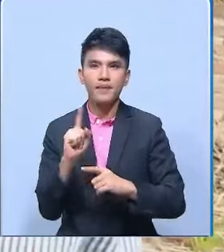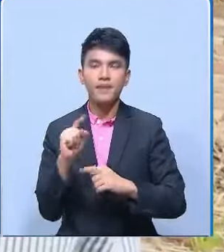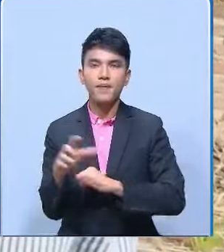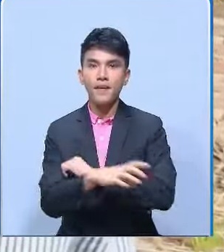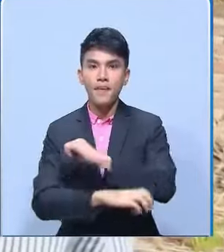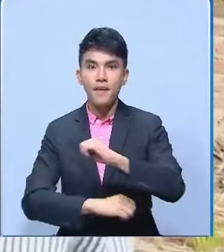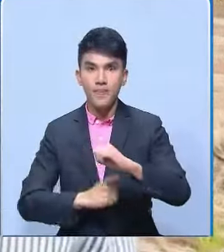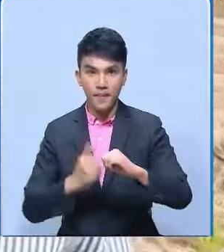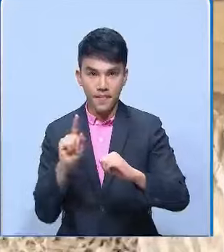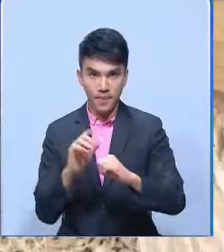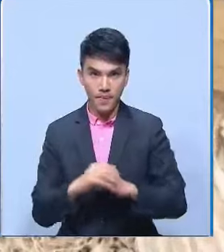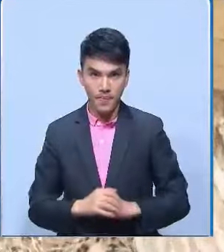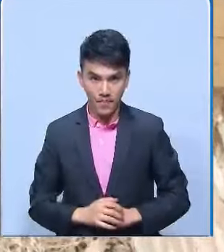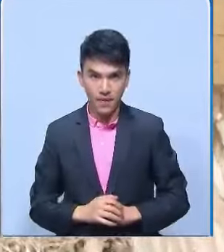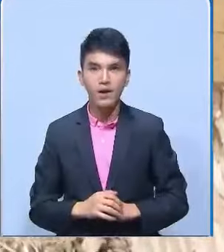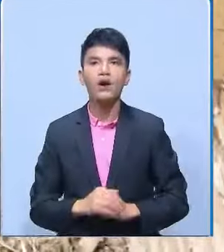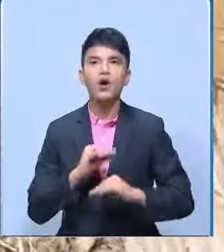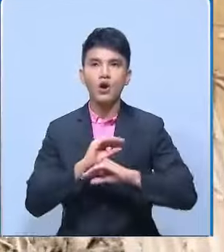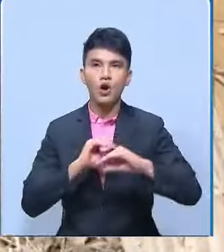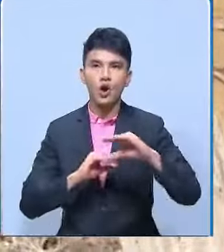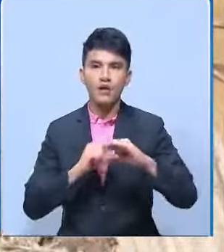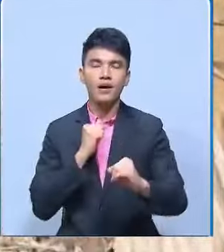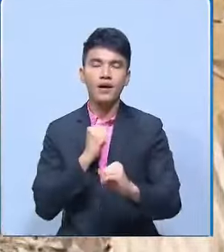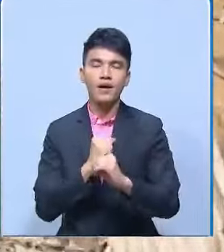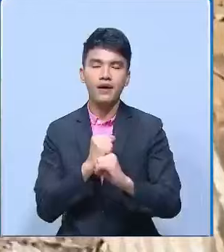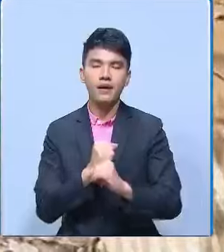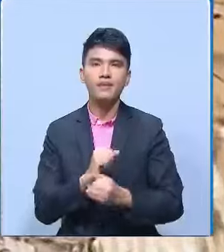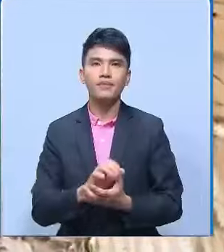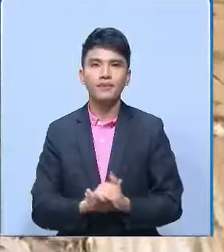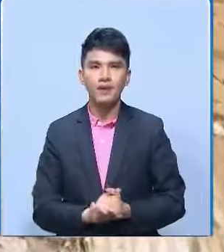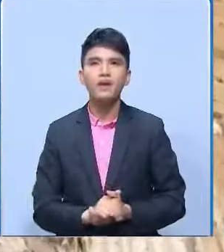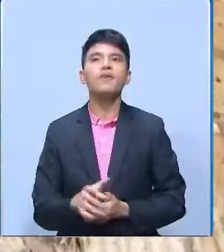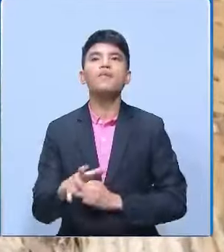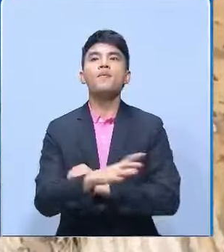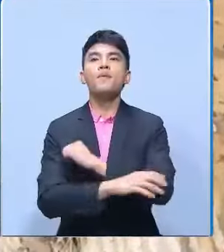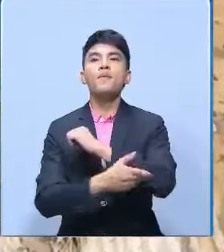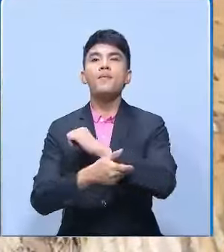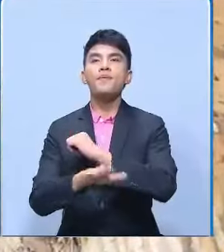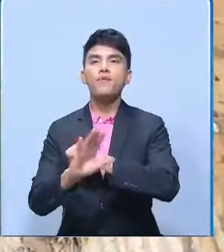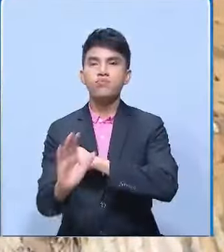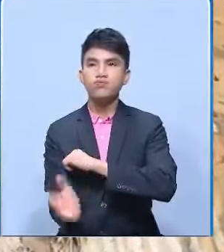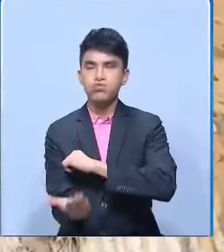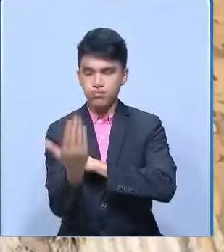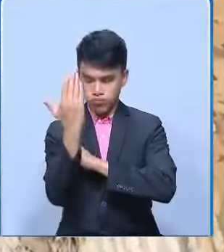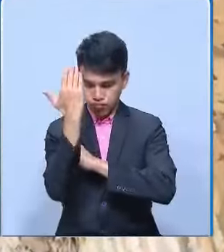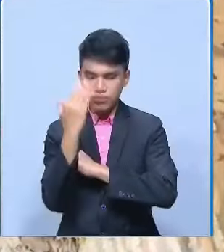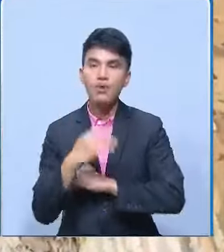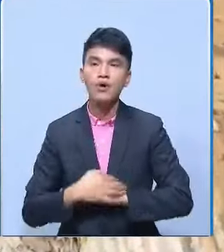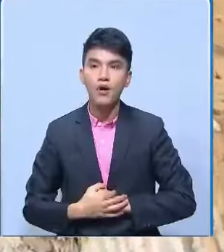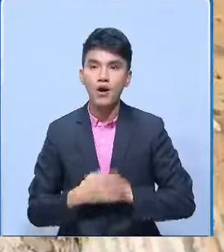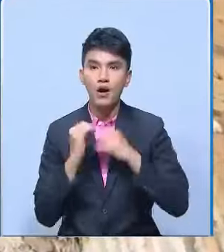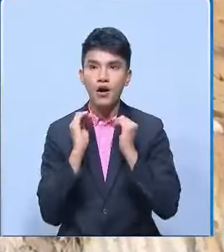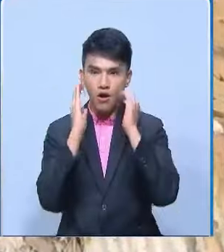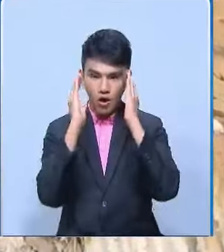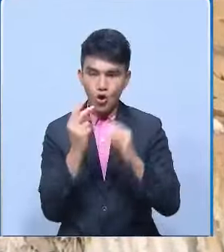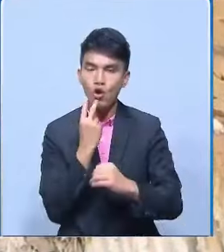ขโมยไปนั่นน่ะเตรียมจะใช้ก่อสร้างรั้วสวนน้ำให้โรงเรียนและถูกขโมยไปเป็นตอนเช้าตรู่เลยครูมาที่โรงเรียนเห็